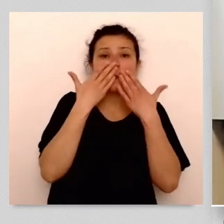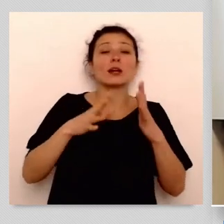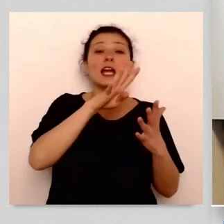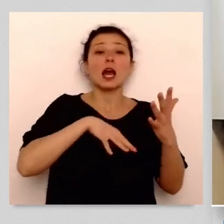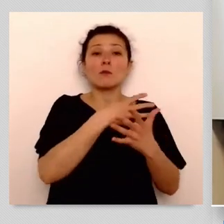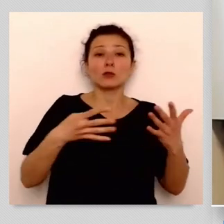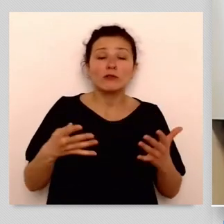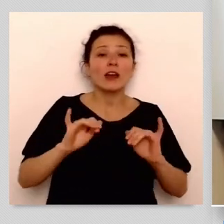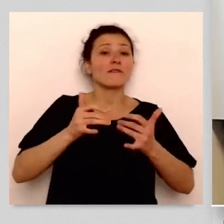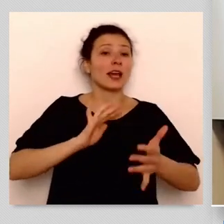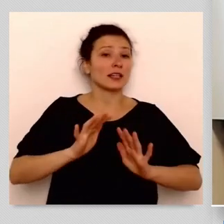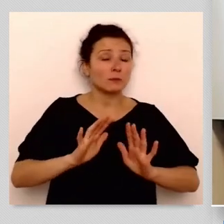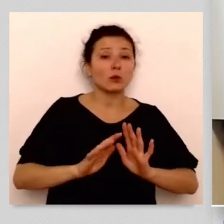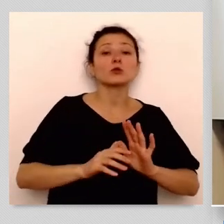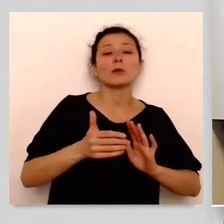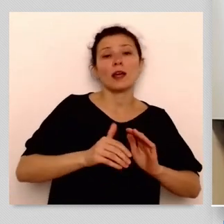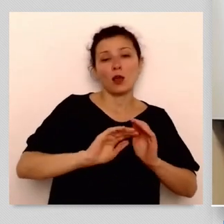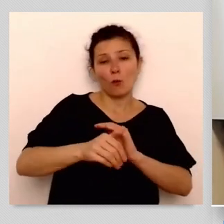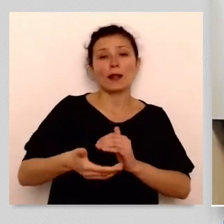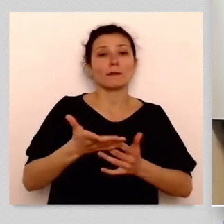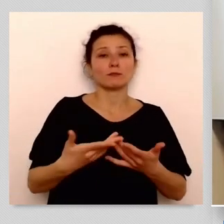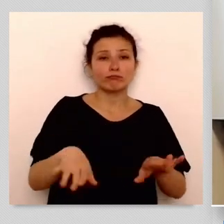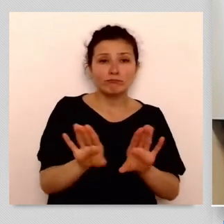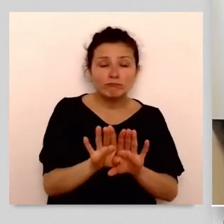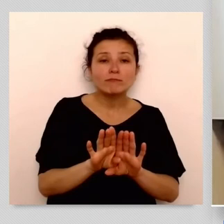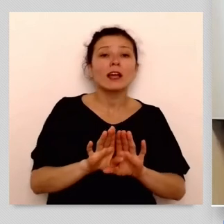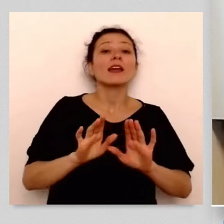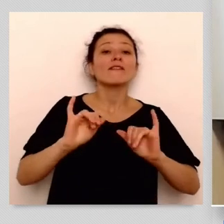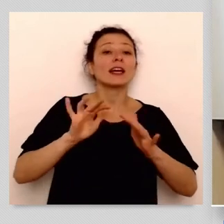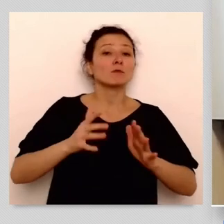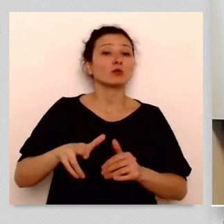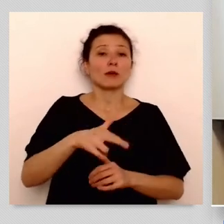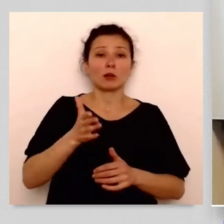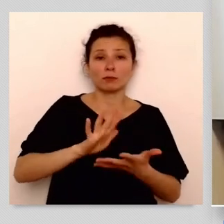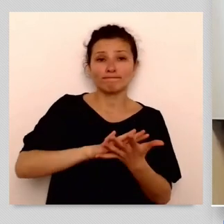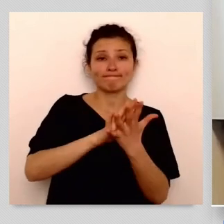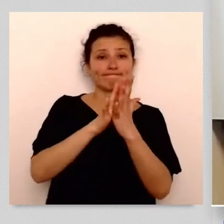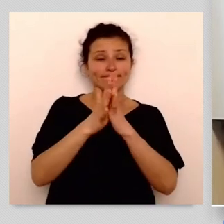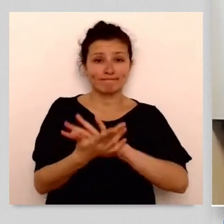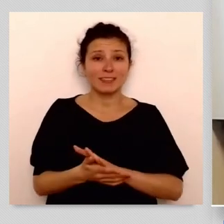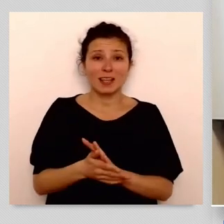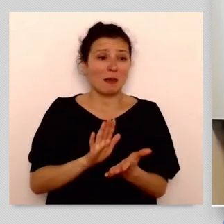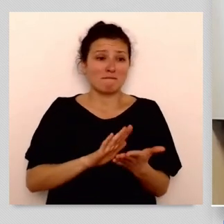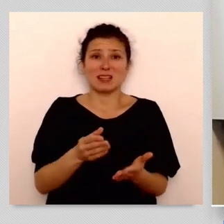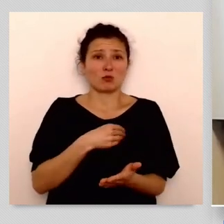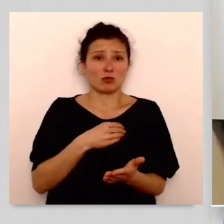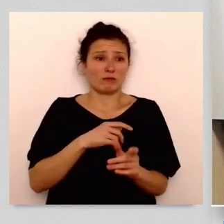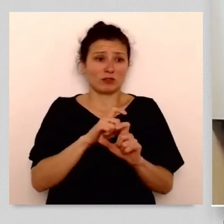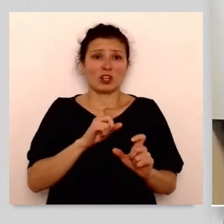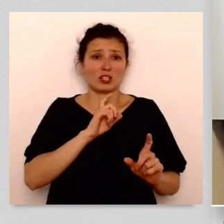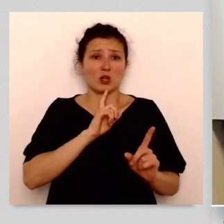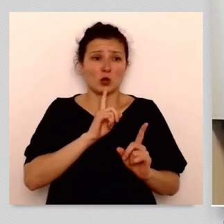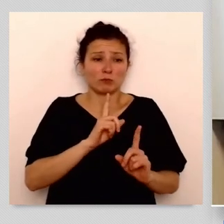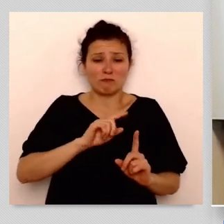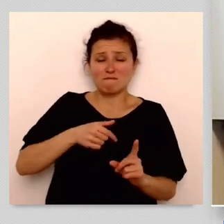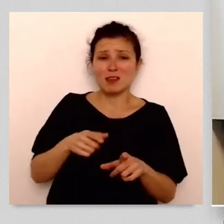i transformacji energetycznej regionu. Bez takiej uczciwości w rozmowach my też jakby